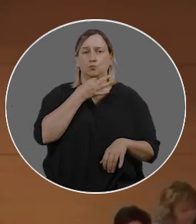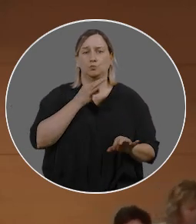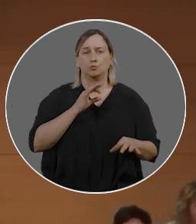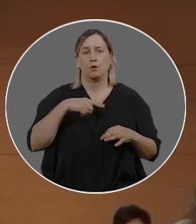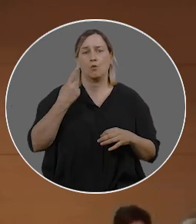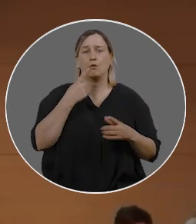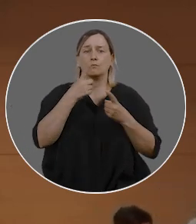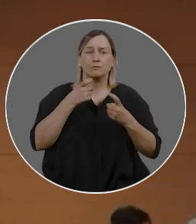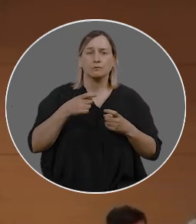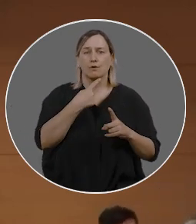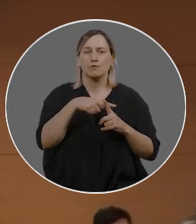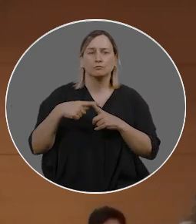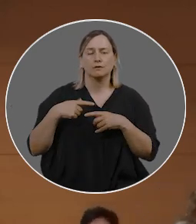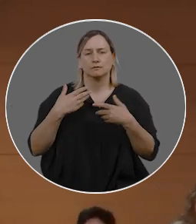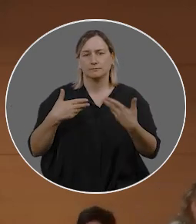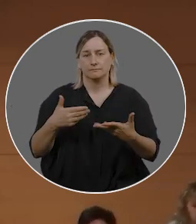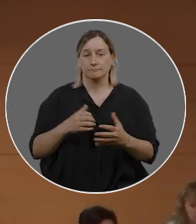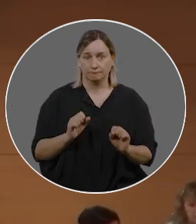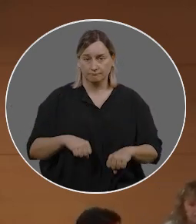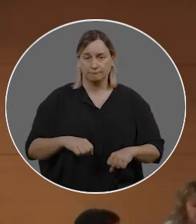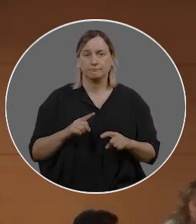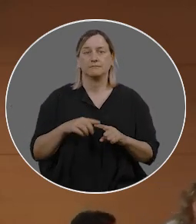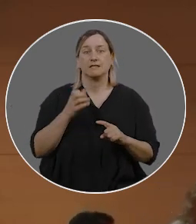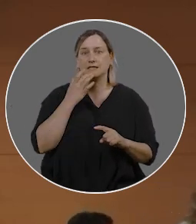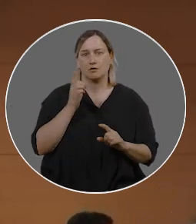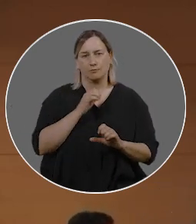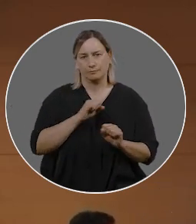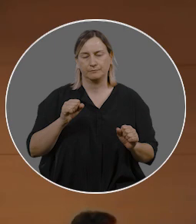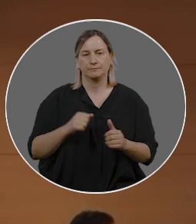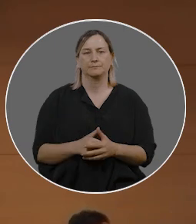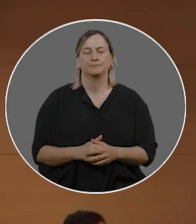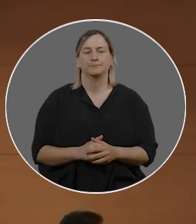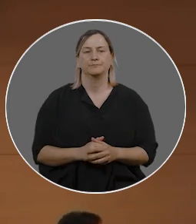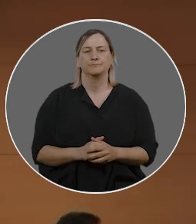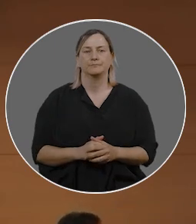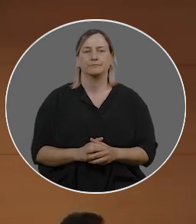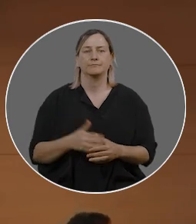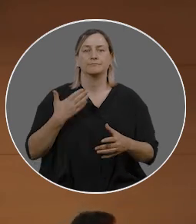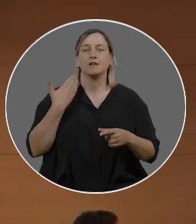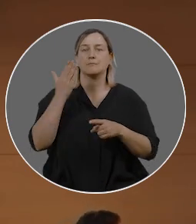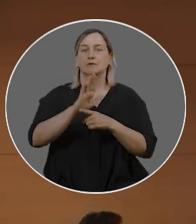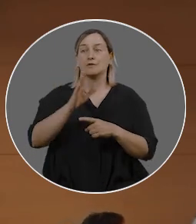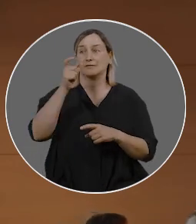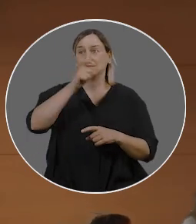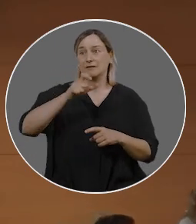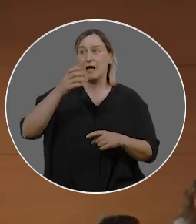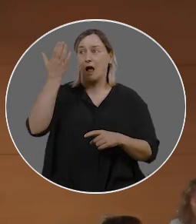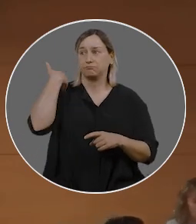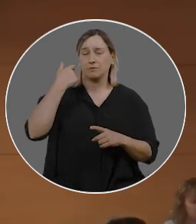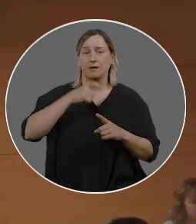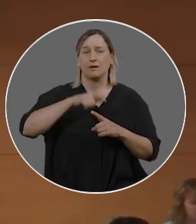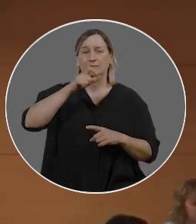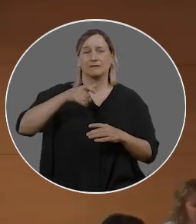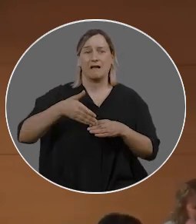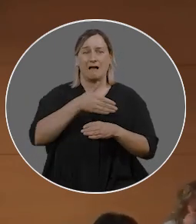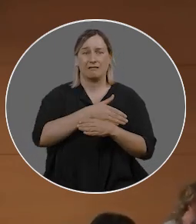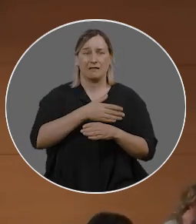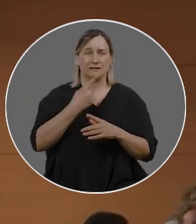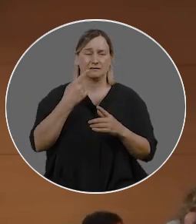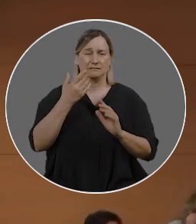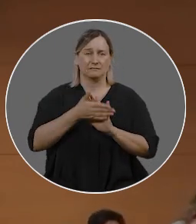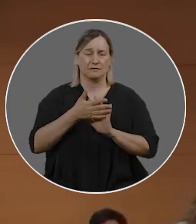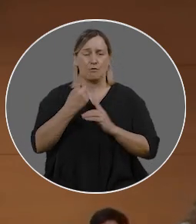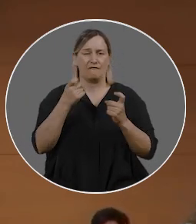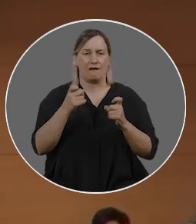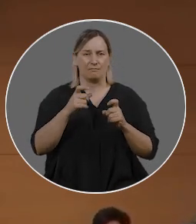volem preguntar, volem fer coses i si no, vaig... Presento els que no hi eren perquè els que ja heu parlat no cal